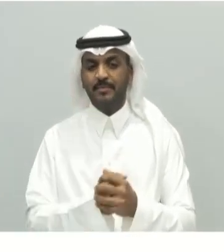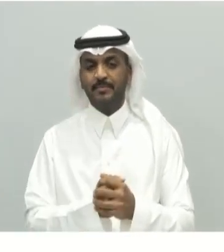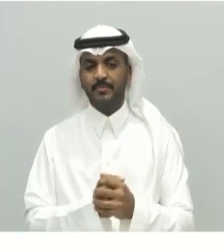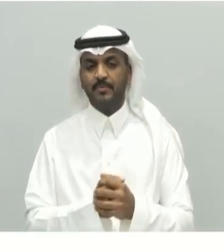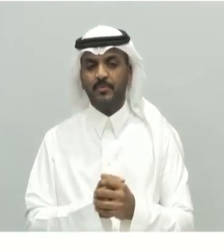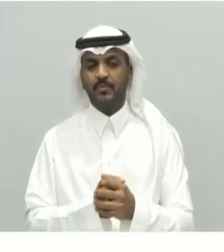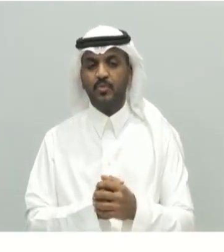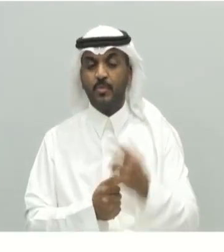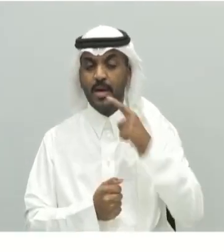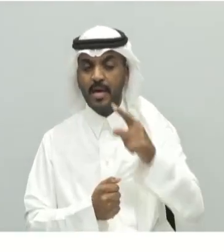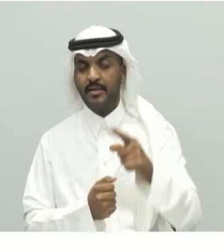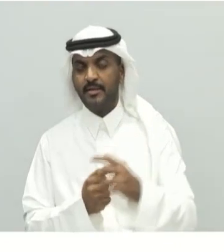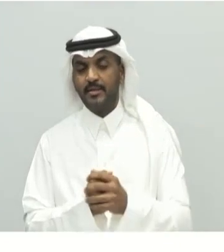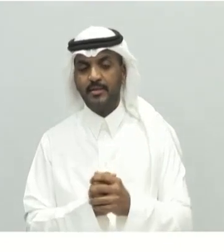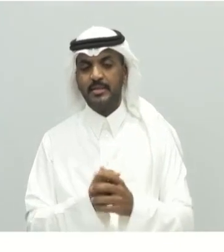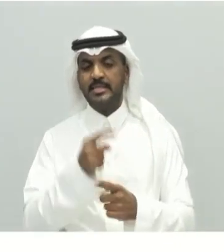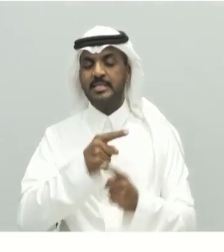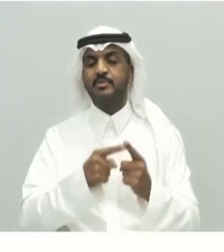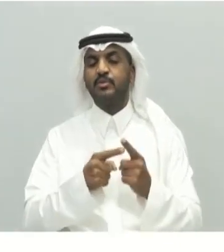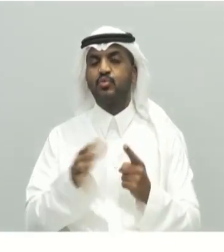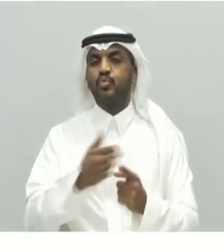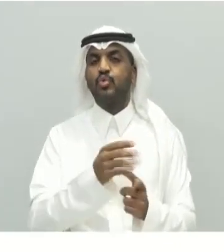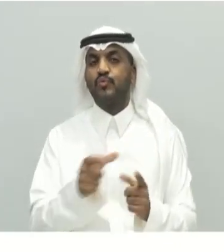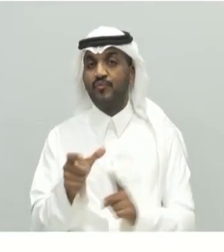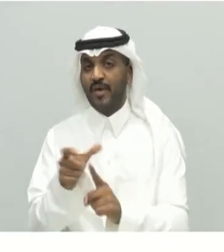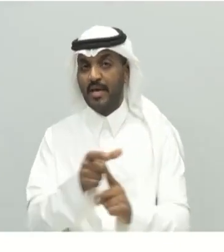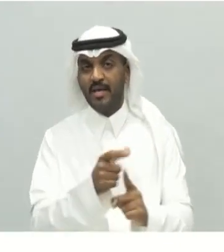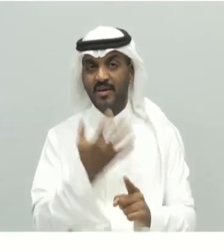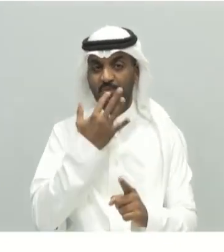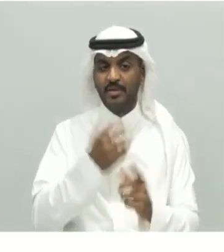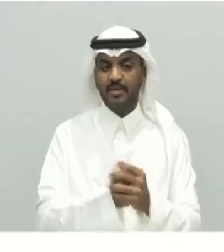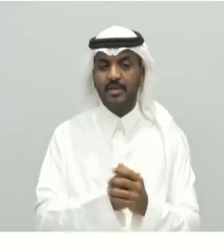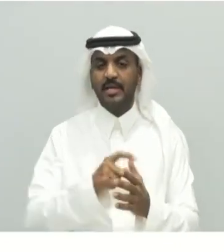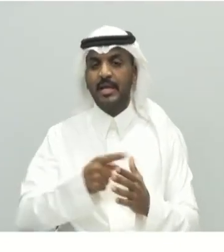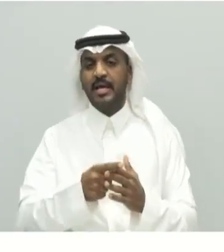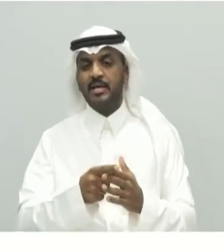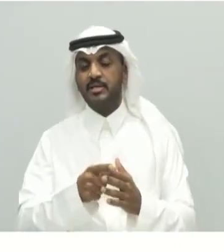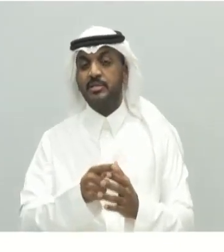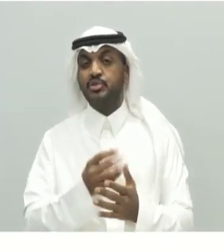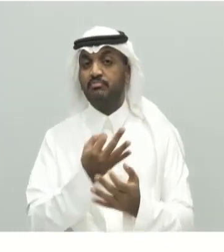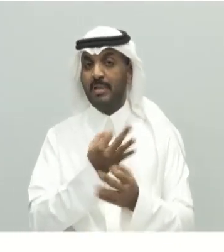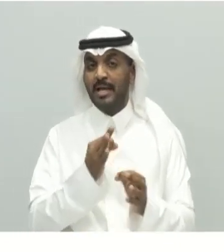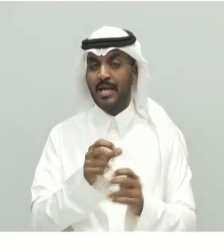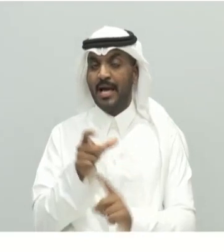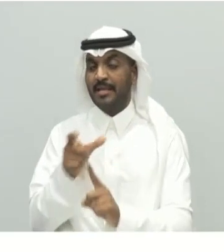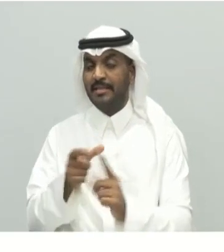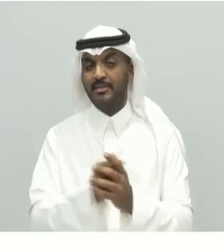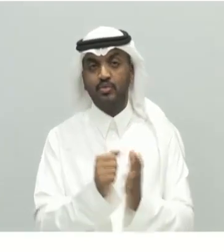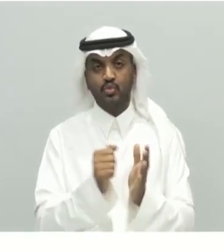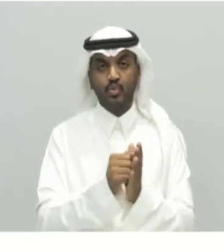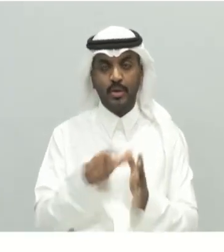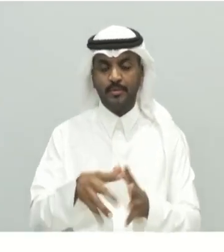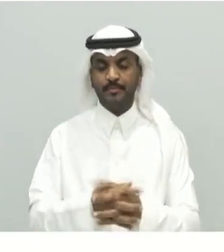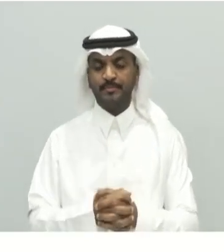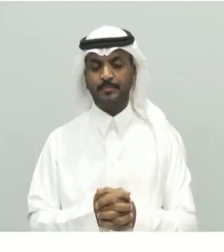اعمارهم وبيان نسبه كل فئه عمريه الى اجمالي عدد